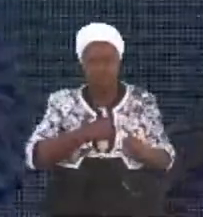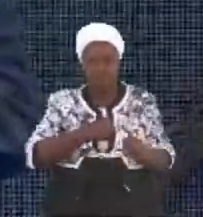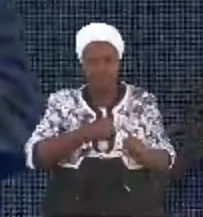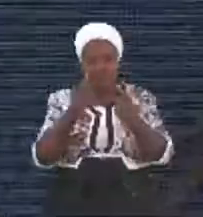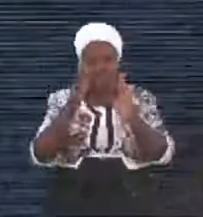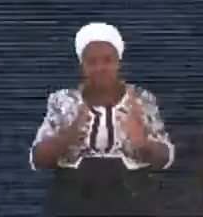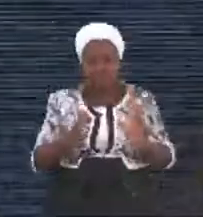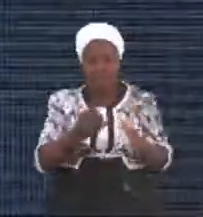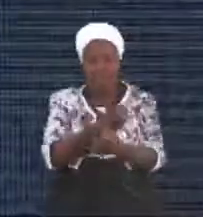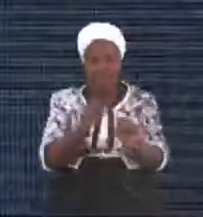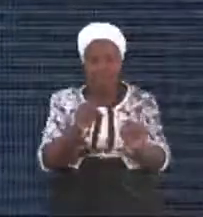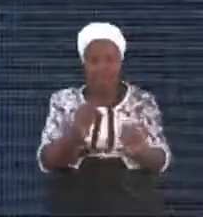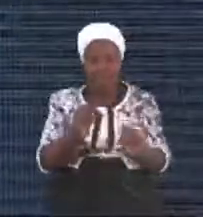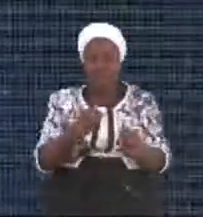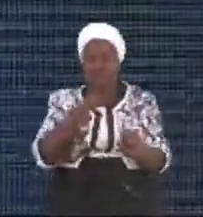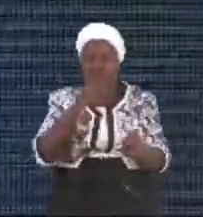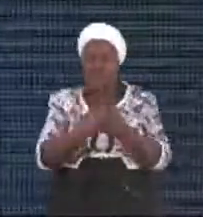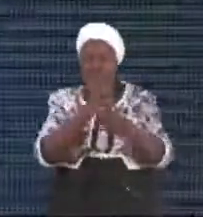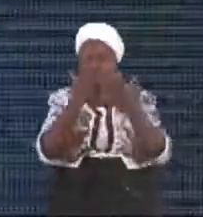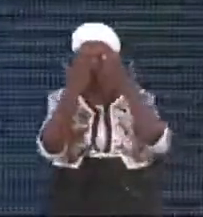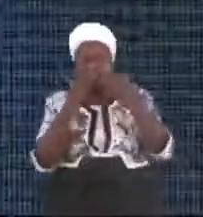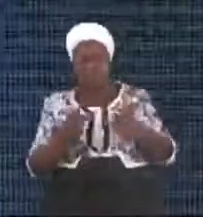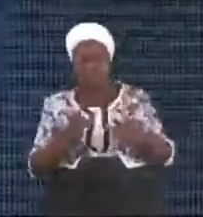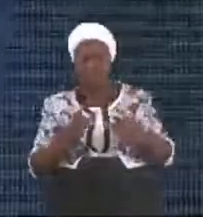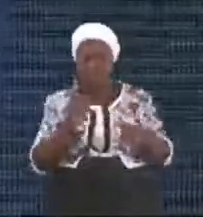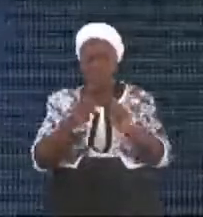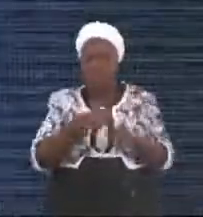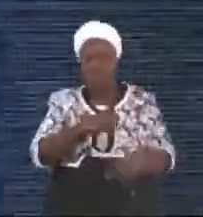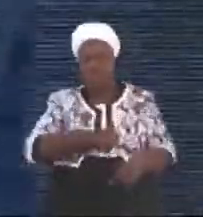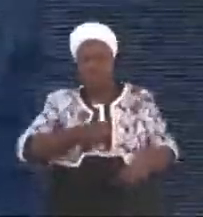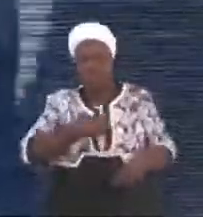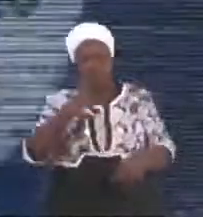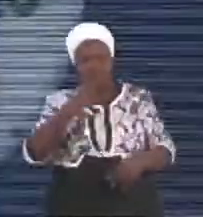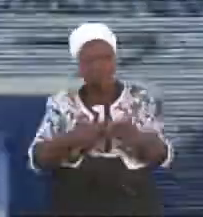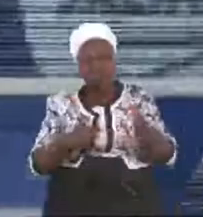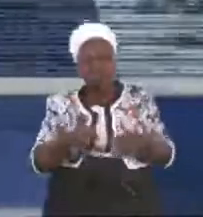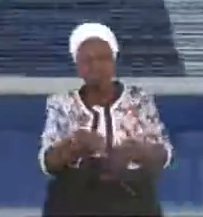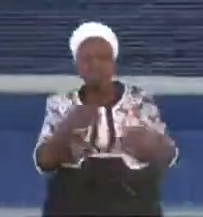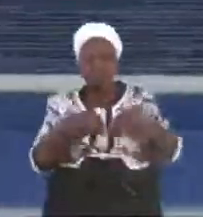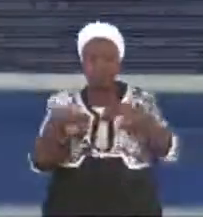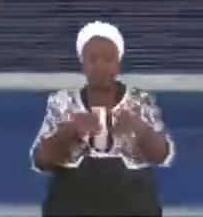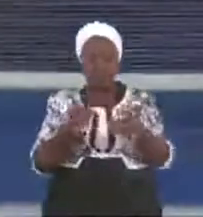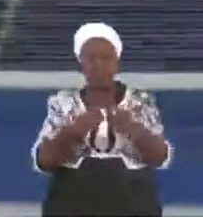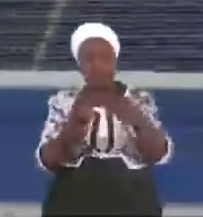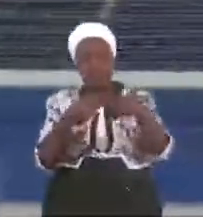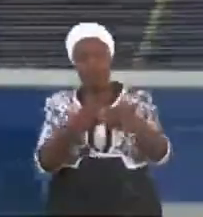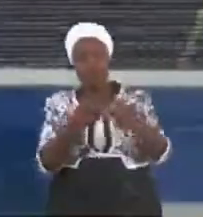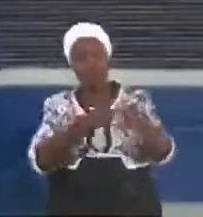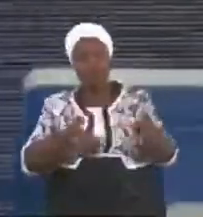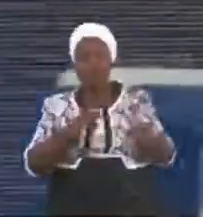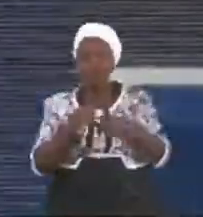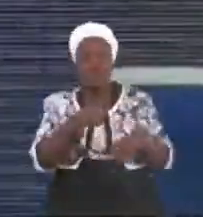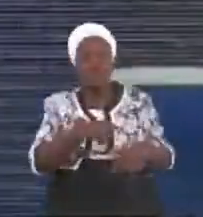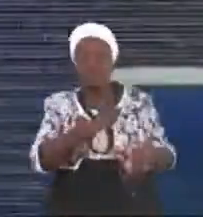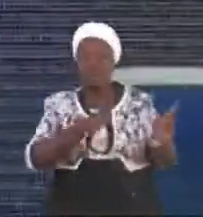Les pécheurs attristés, sauvés. Ils sont attristés pour ce qu'ils ont fait. Et ils viennent devant le Seigneur et disent, Seigneur,